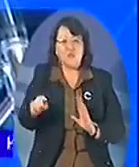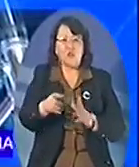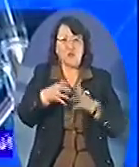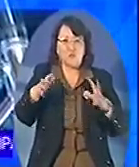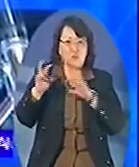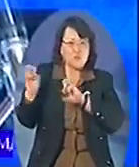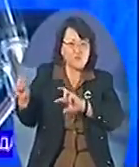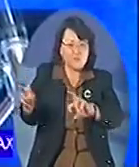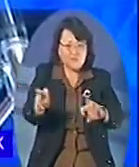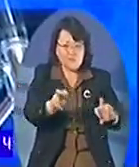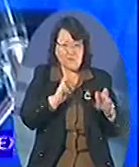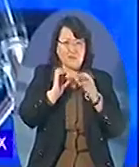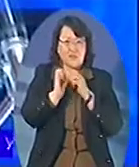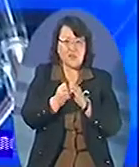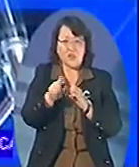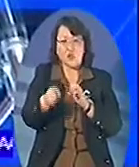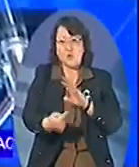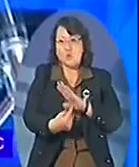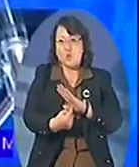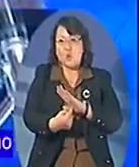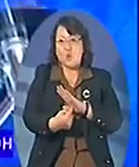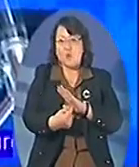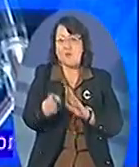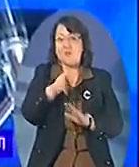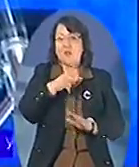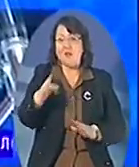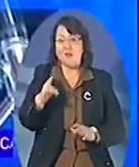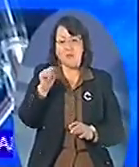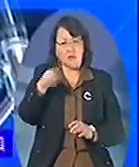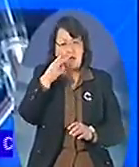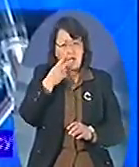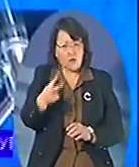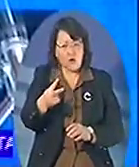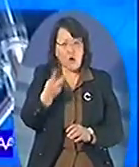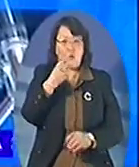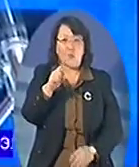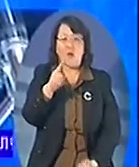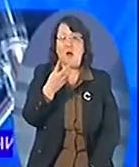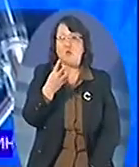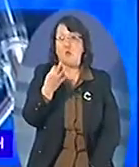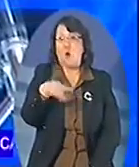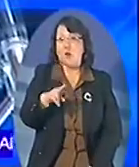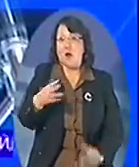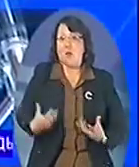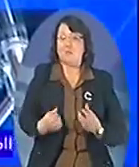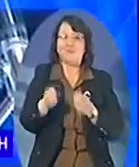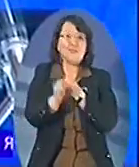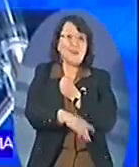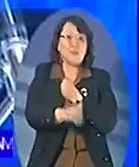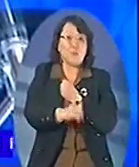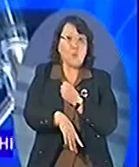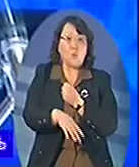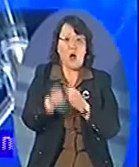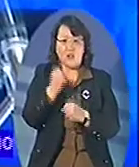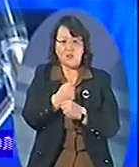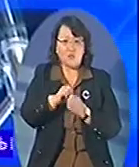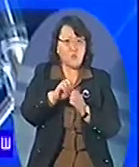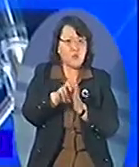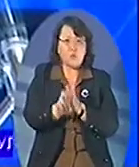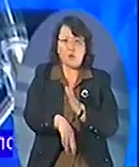судалгаа явуулсан. Энэ судалгааны үндсэн дээр энэ 14 онд амжиргаахан болохгүй хүрэлцэхгүй байгаа